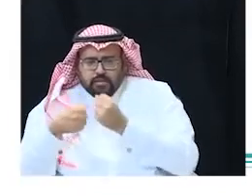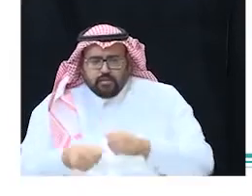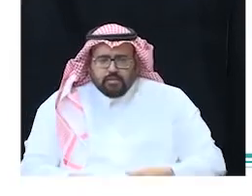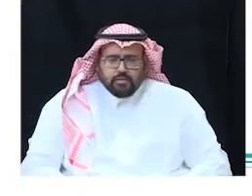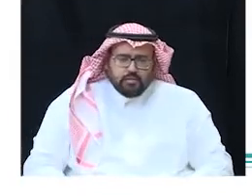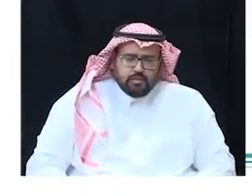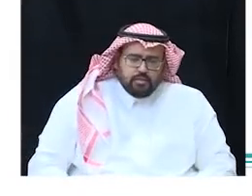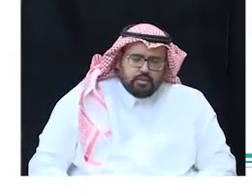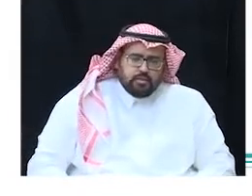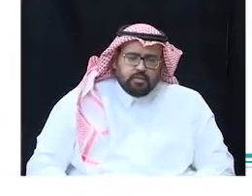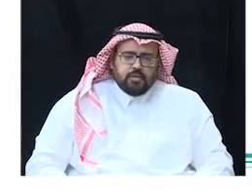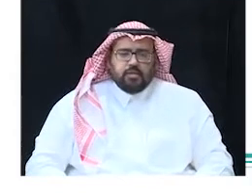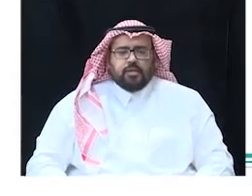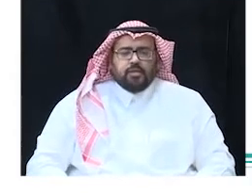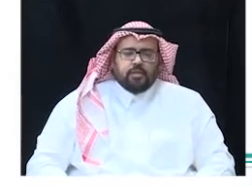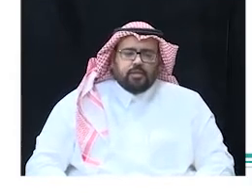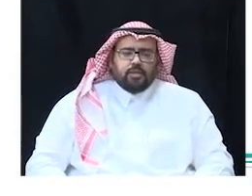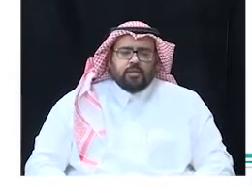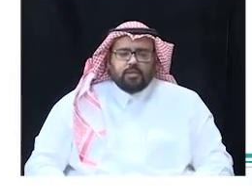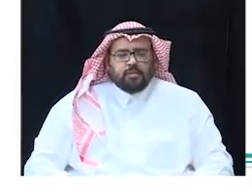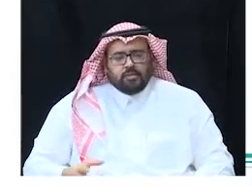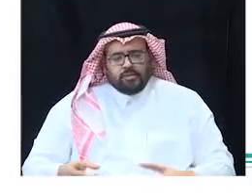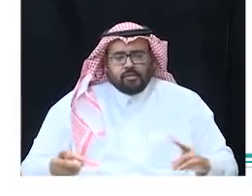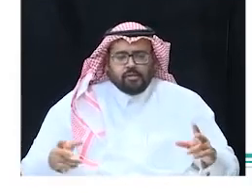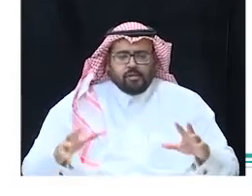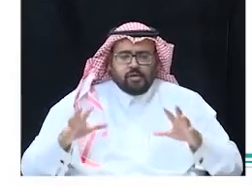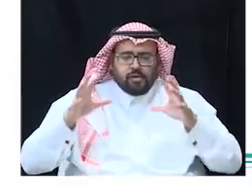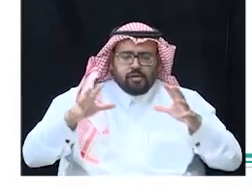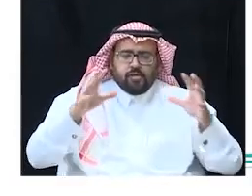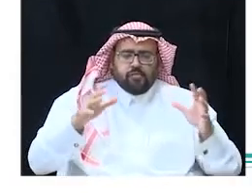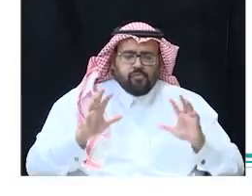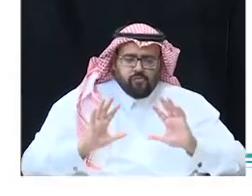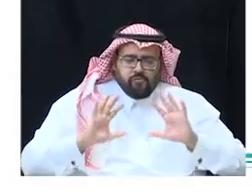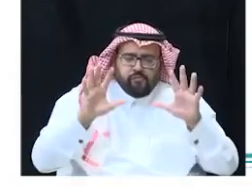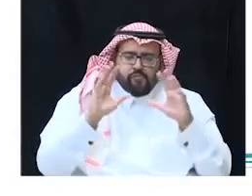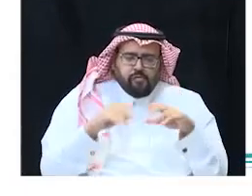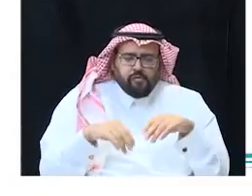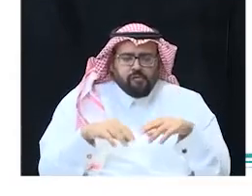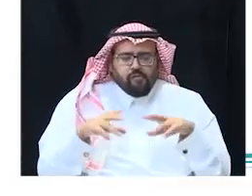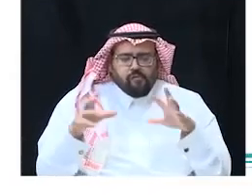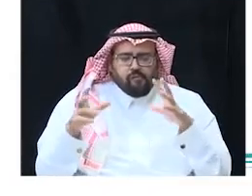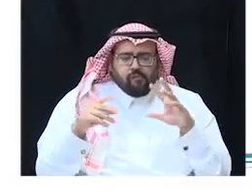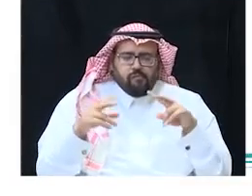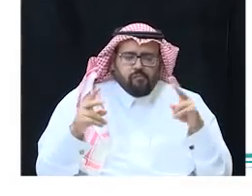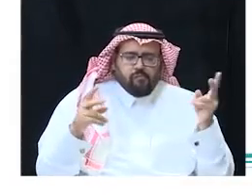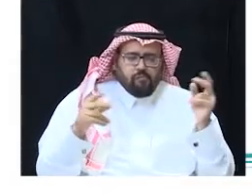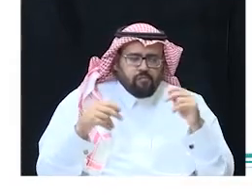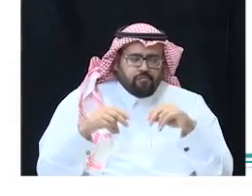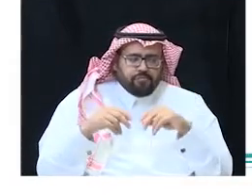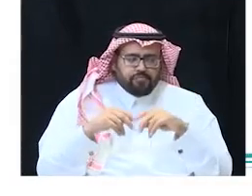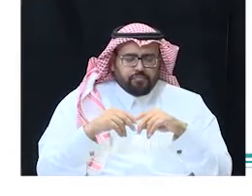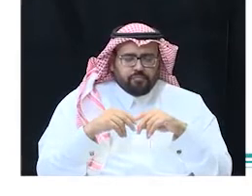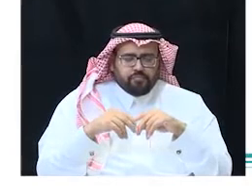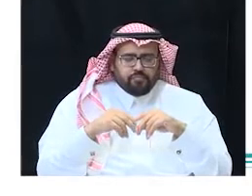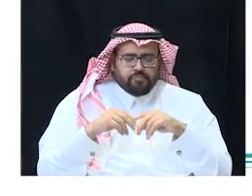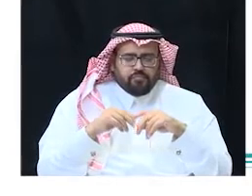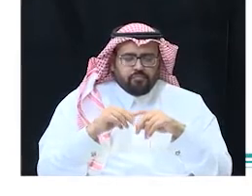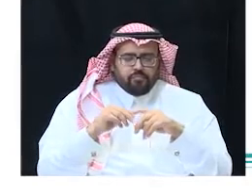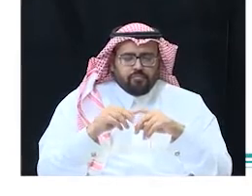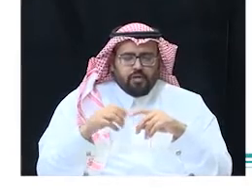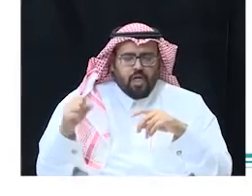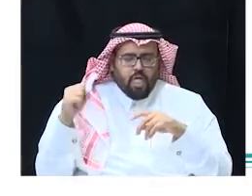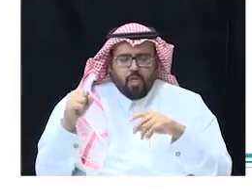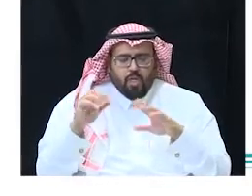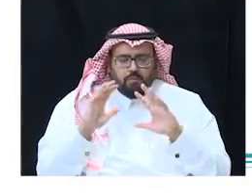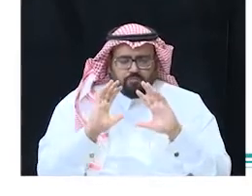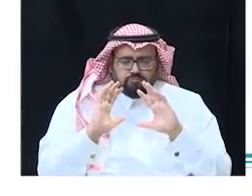سحب. أطيعوا تحريك أجسام مختلفة بقوة مختلفة في المقدار. كيف بقوة مختلفة في المقدار؟ كلما